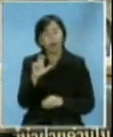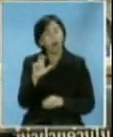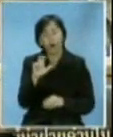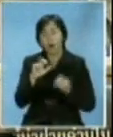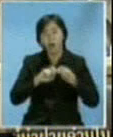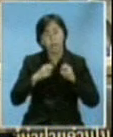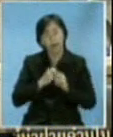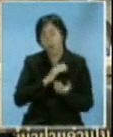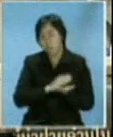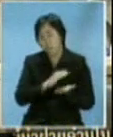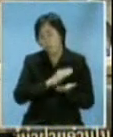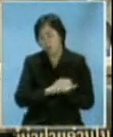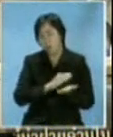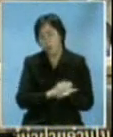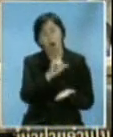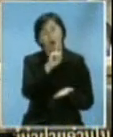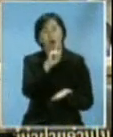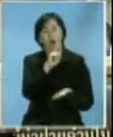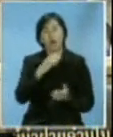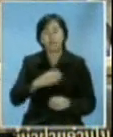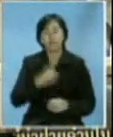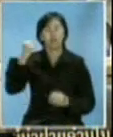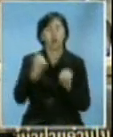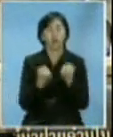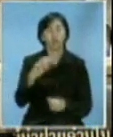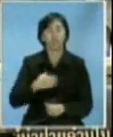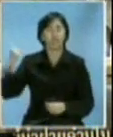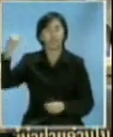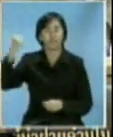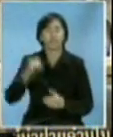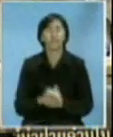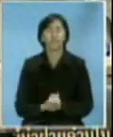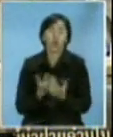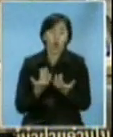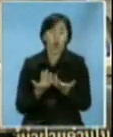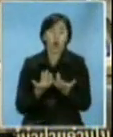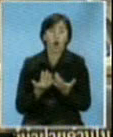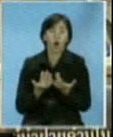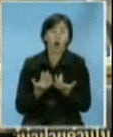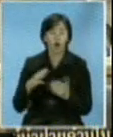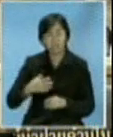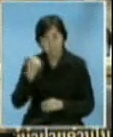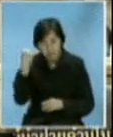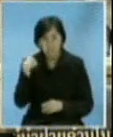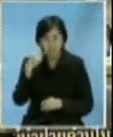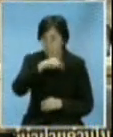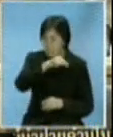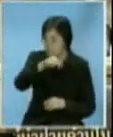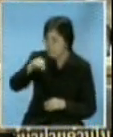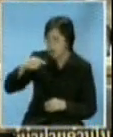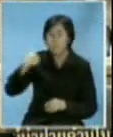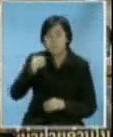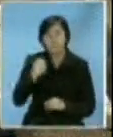ถูกไฟแนนซ์ยึดรถยนต์ไปแล้วและรอถูกยึดอีกหลายพัน